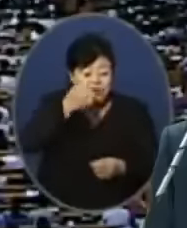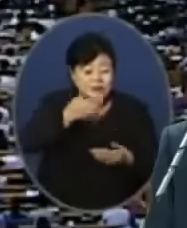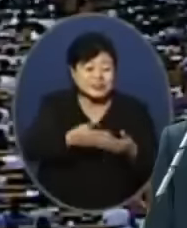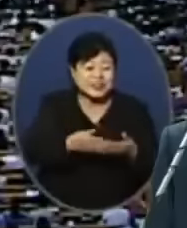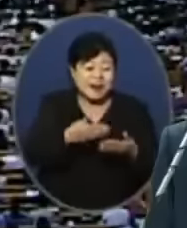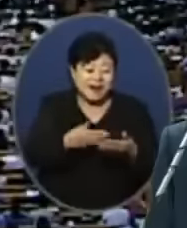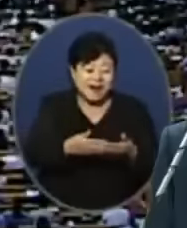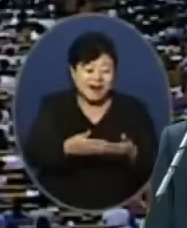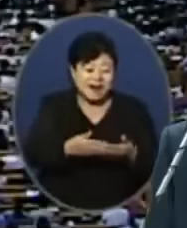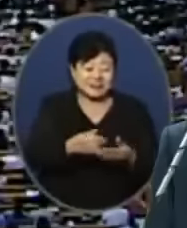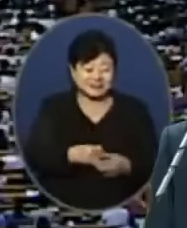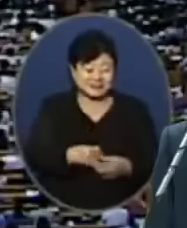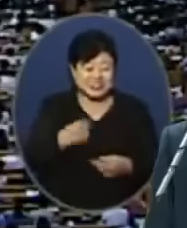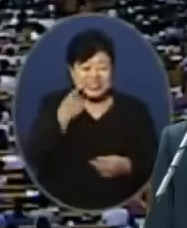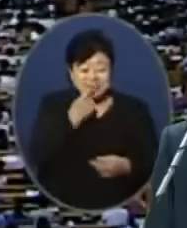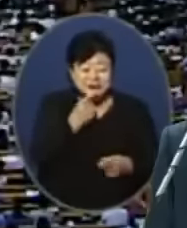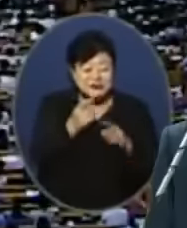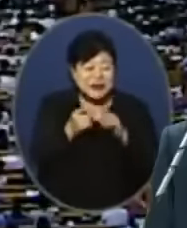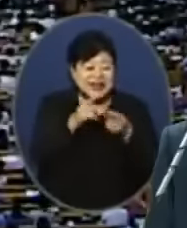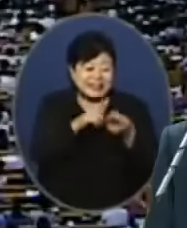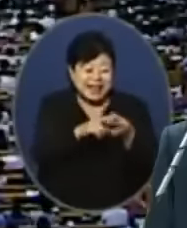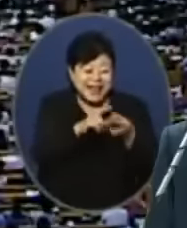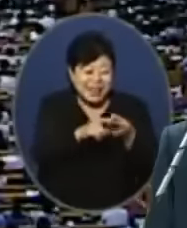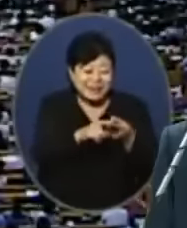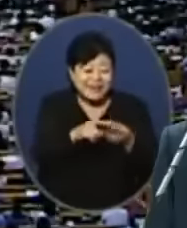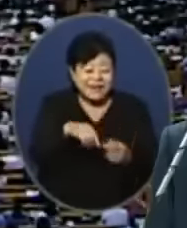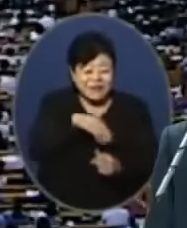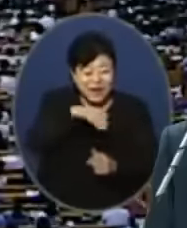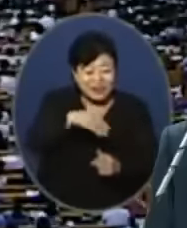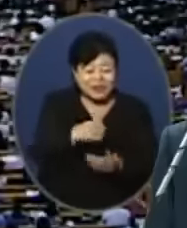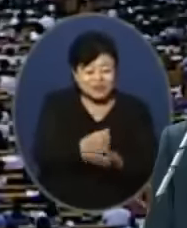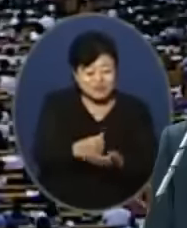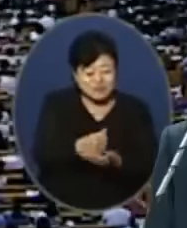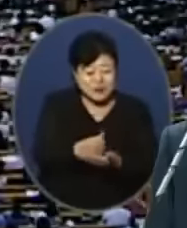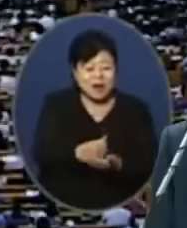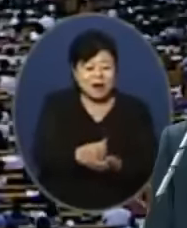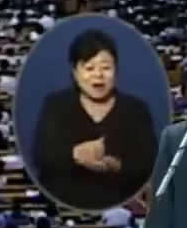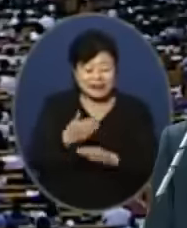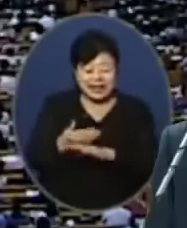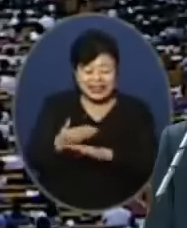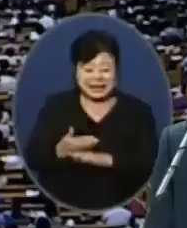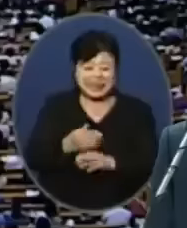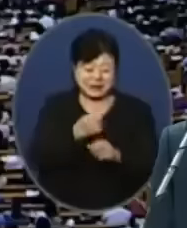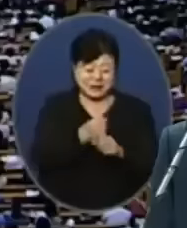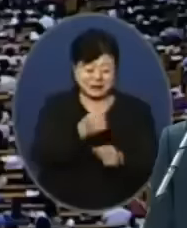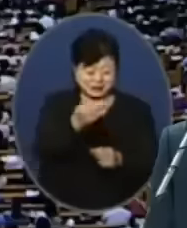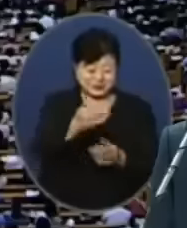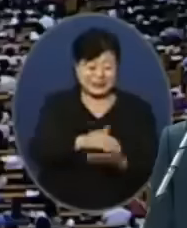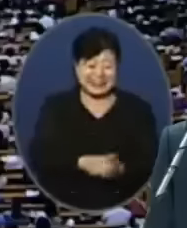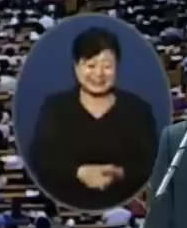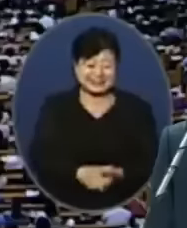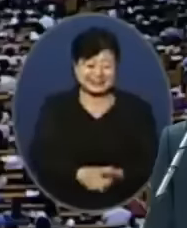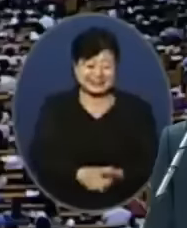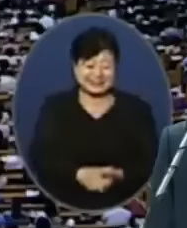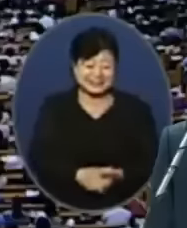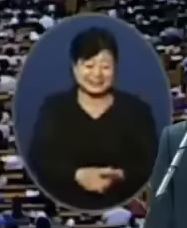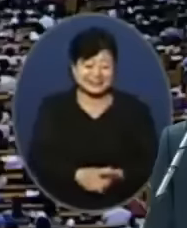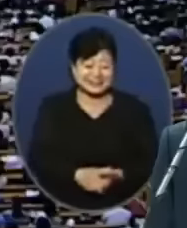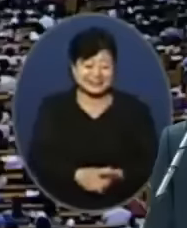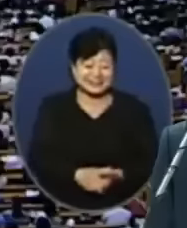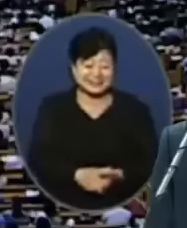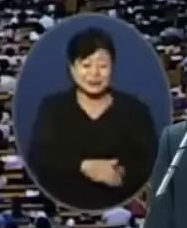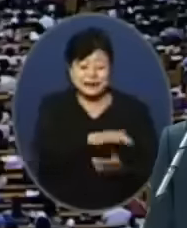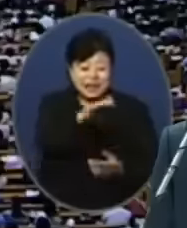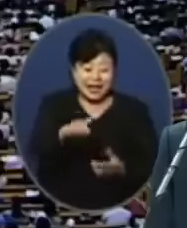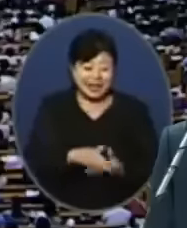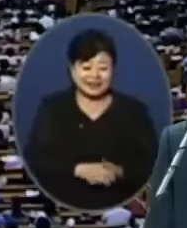그리고 꿈 따라 입술이 말함으로 환경과 운명이 달라지는 것을 알아야 되는 것입니다.